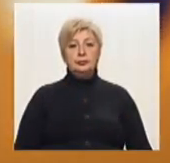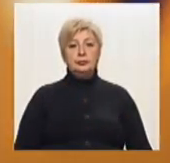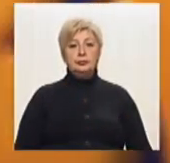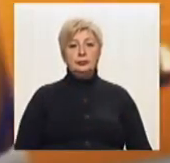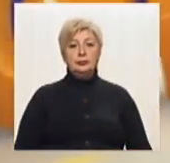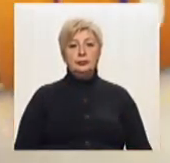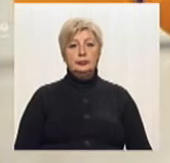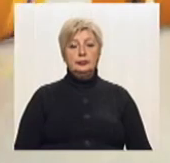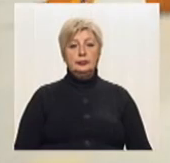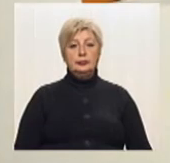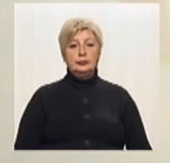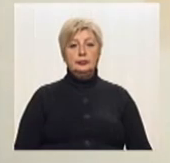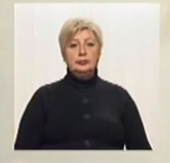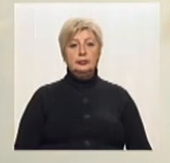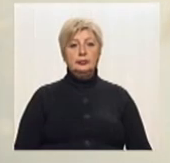Музика